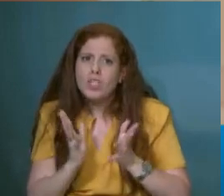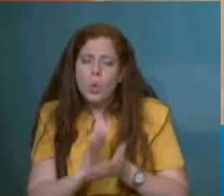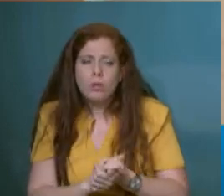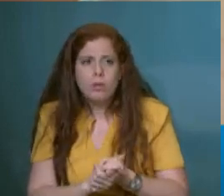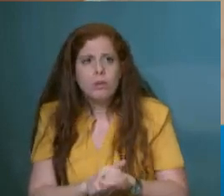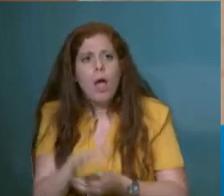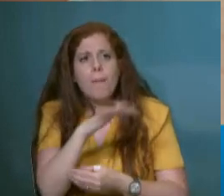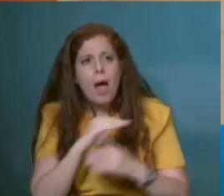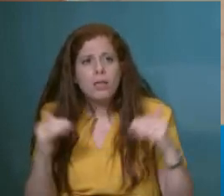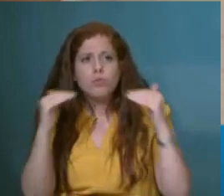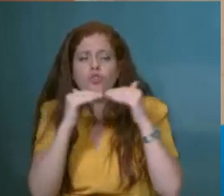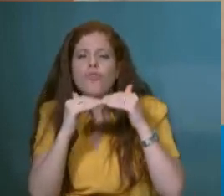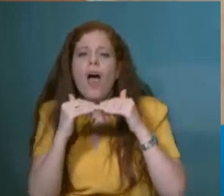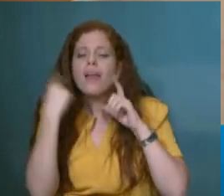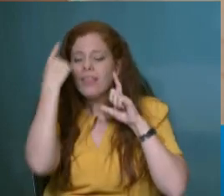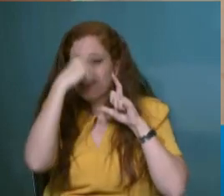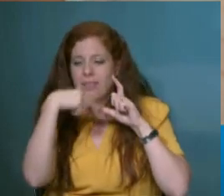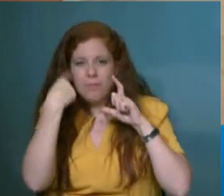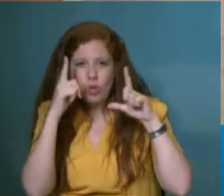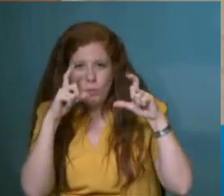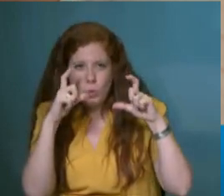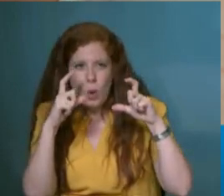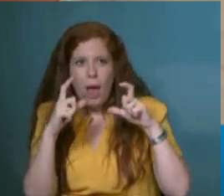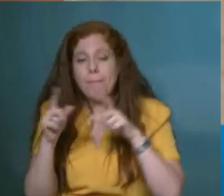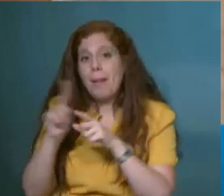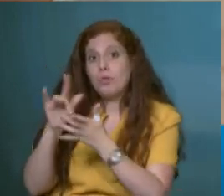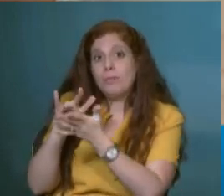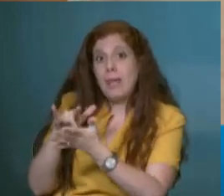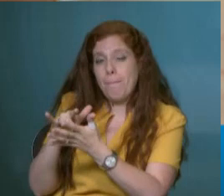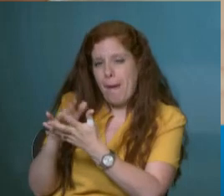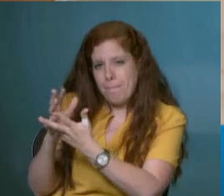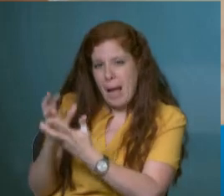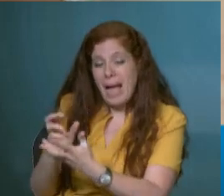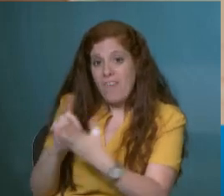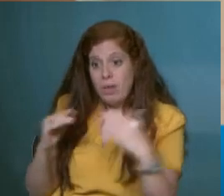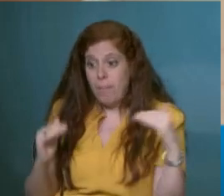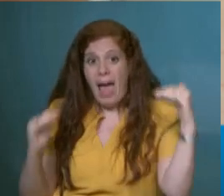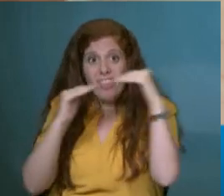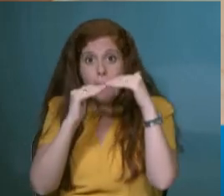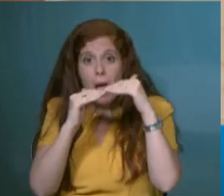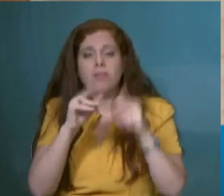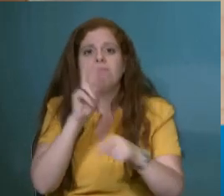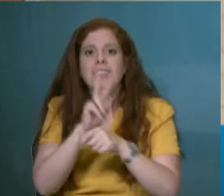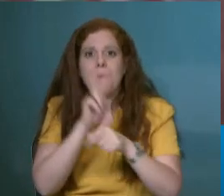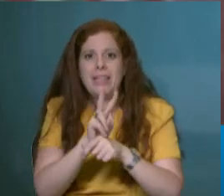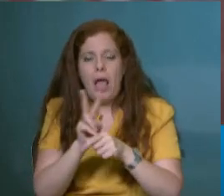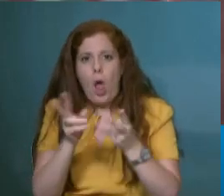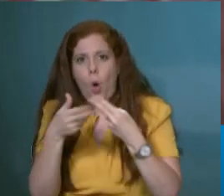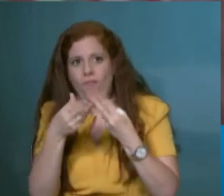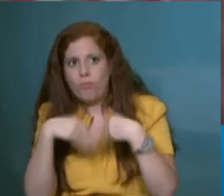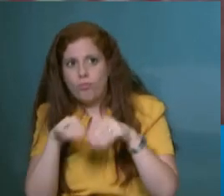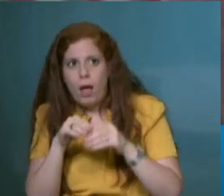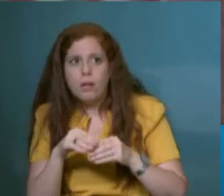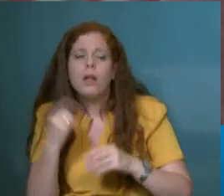את תווי הפנים של המצולם לאלו שבמאגר, ואם נמצאה התאמה, היא מתריעה לפני קרובי המשפחה. לכל אחד